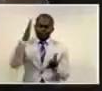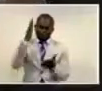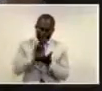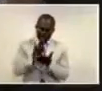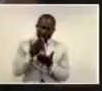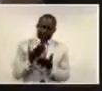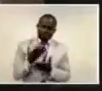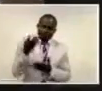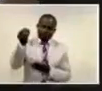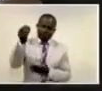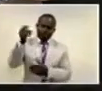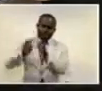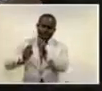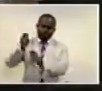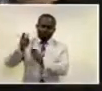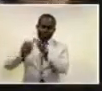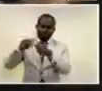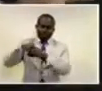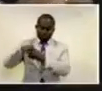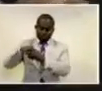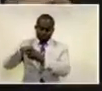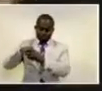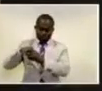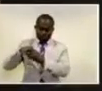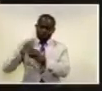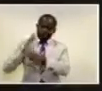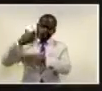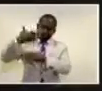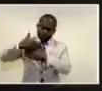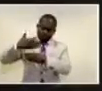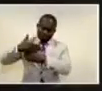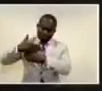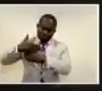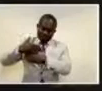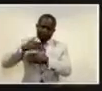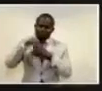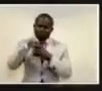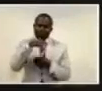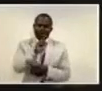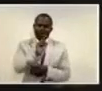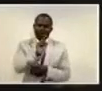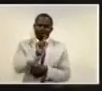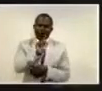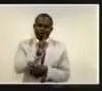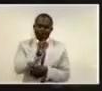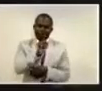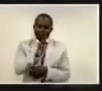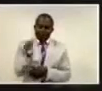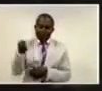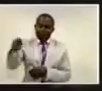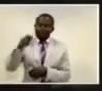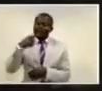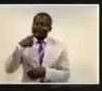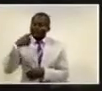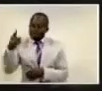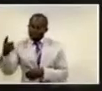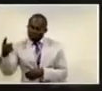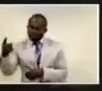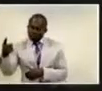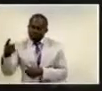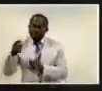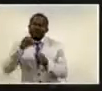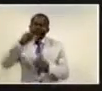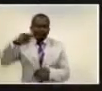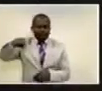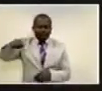bahagaritswe gutwara amata hakurya y'umupaka ngo naya Mukamira we ibyo avuga nta